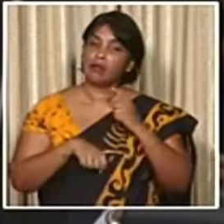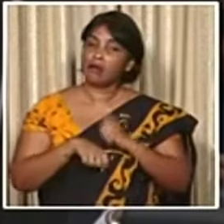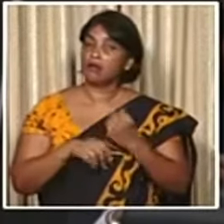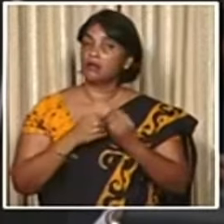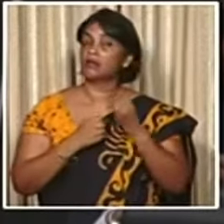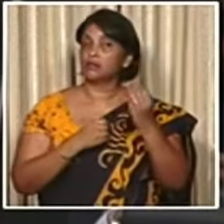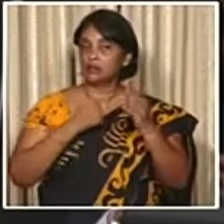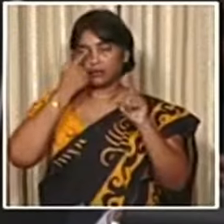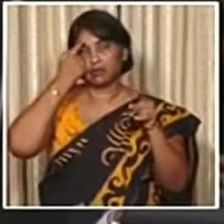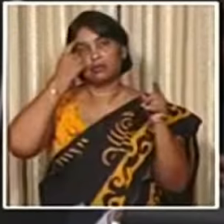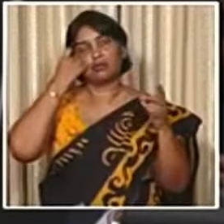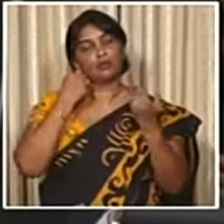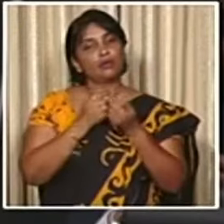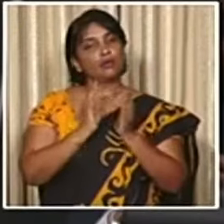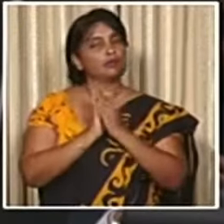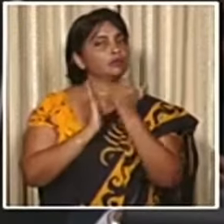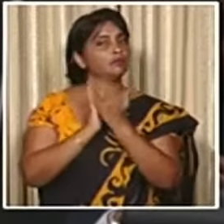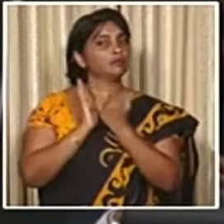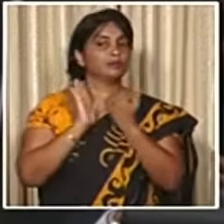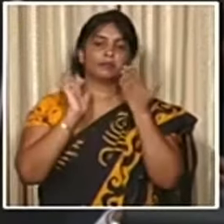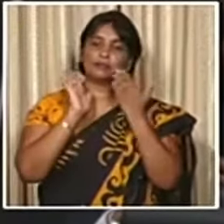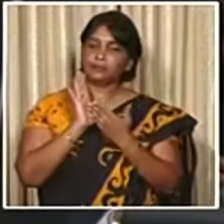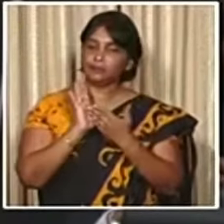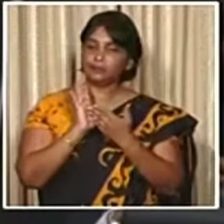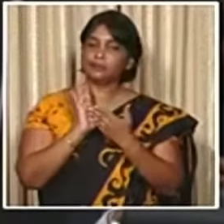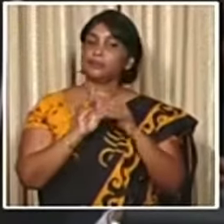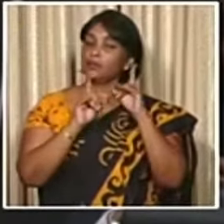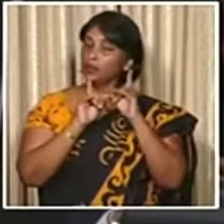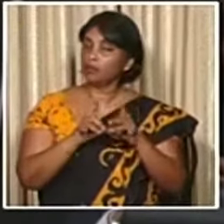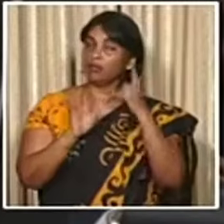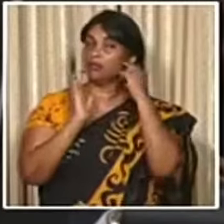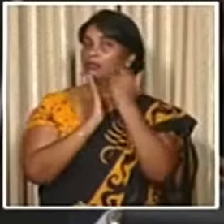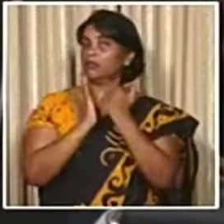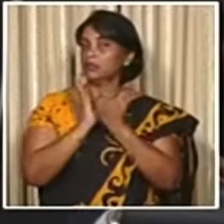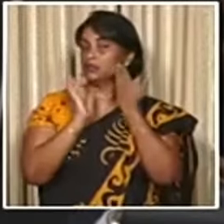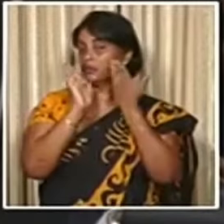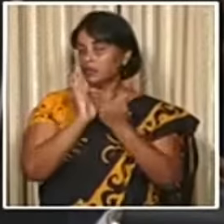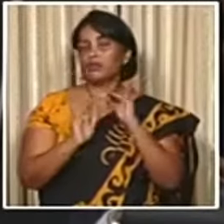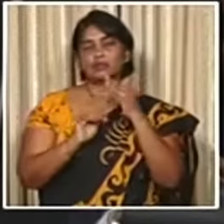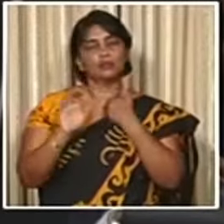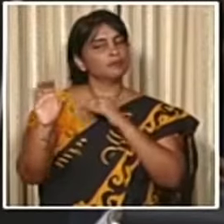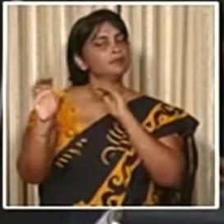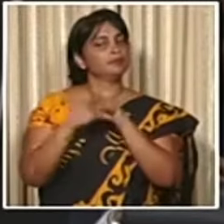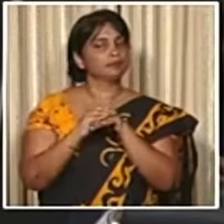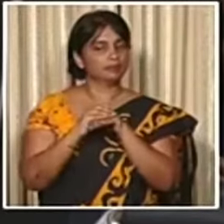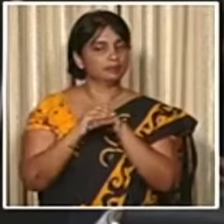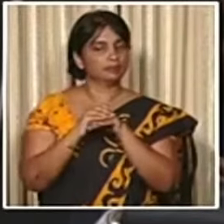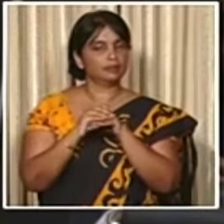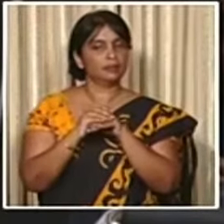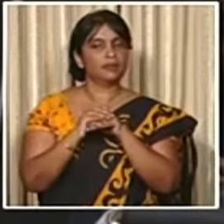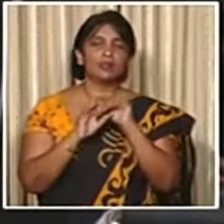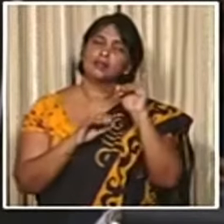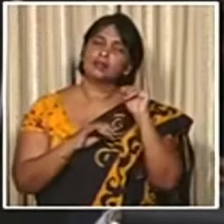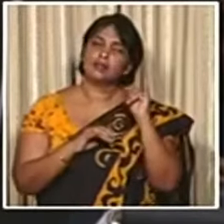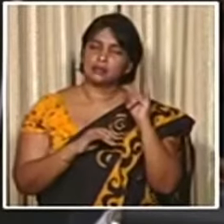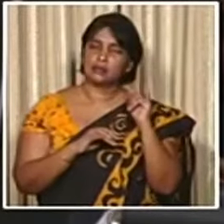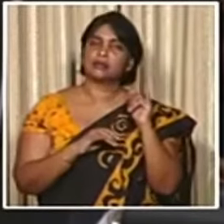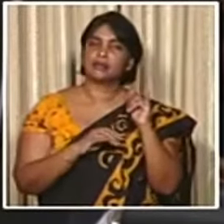අවස්ථාවක් ලබා දෙන්න ඕන තමන්ගේ කරුණු ඉදිරිපත් කරන්න. ඒ කරුණු ඉදිරිපත් කිරීම සඳහා යම් මැදිහත් වීමක් ඕන. දැන්